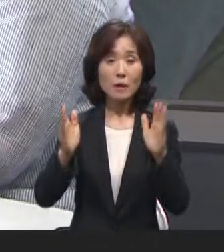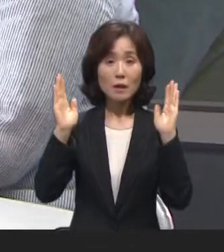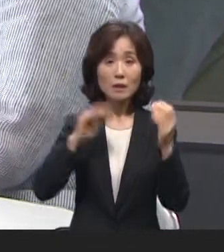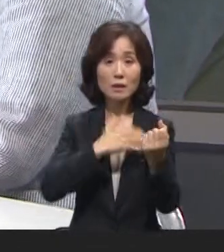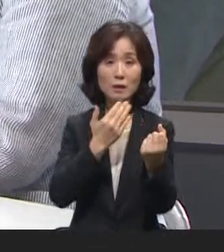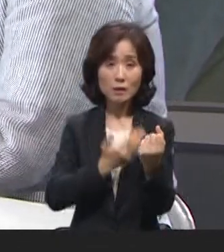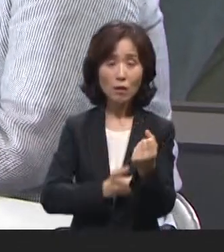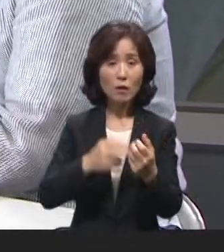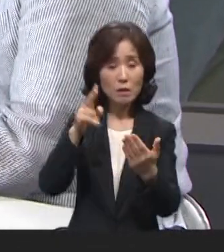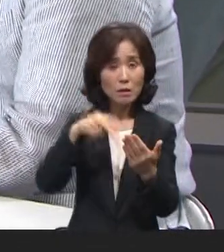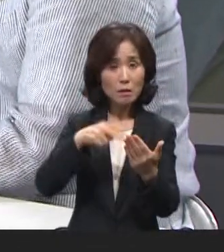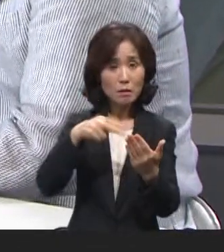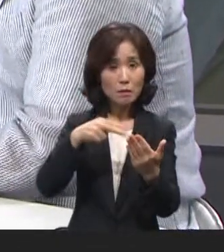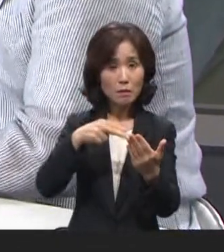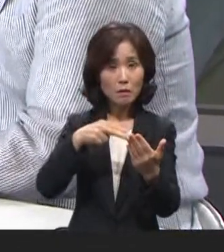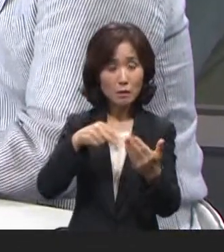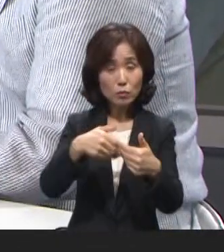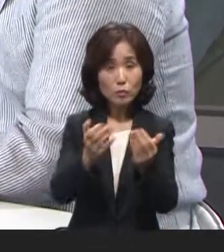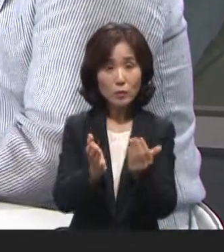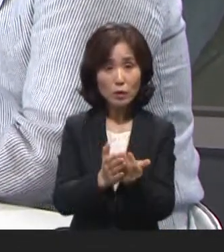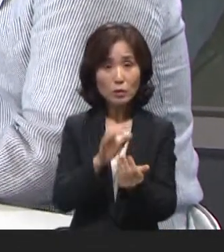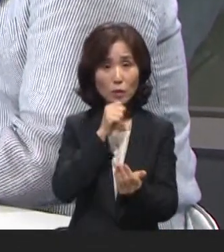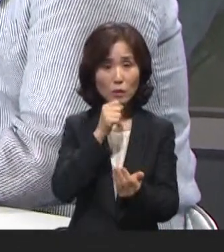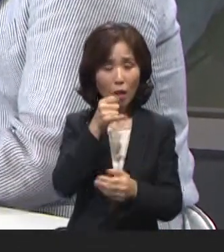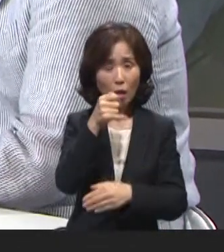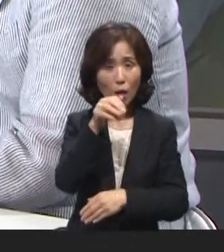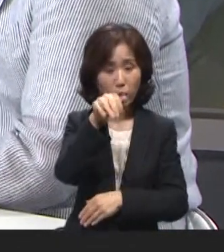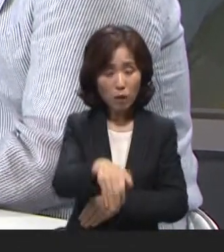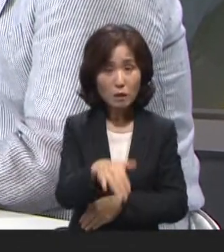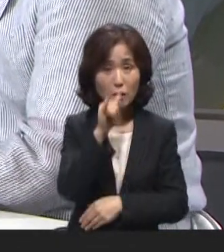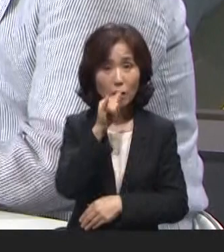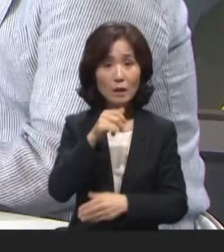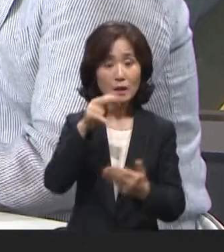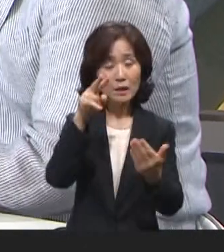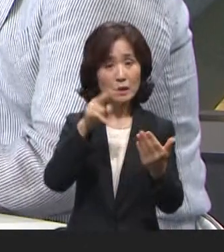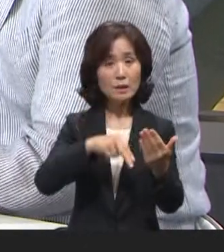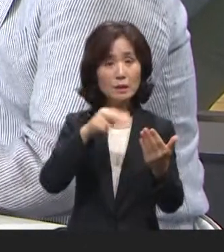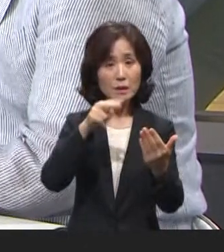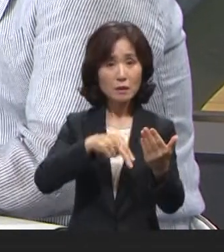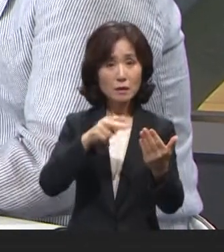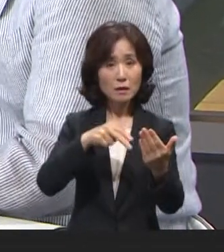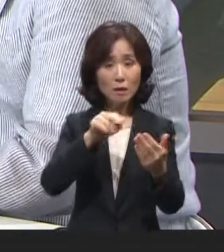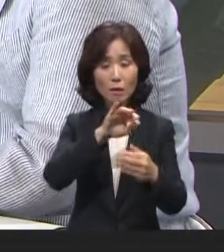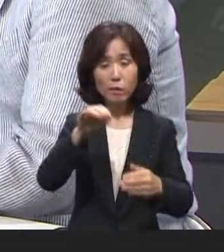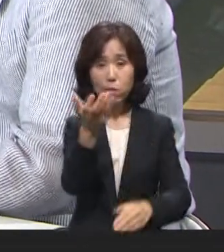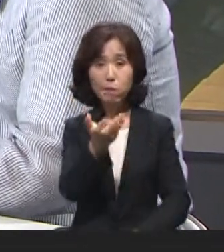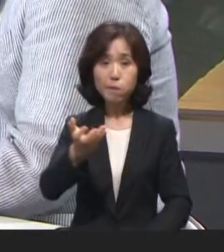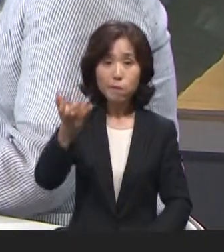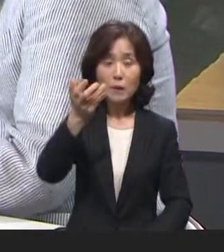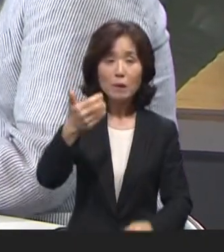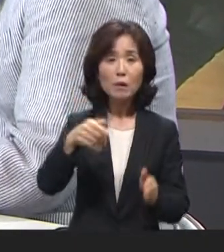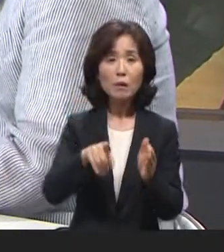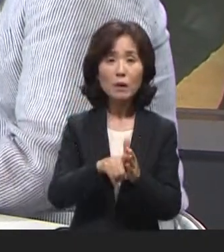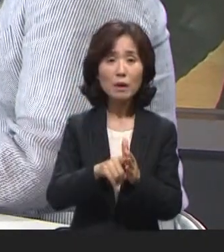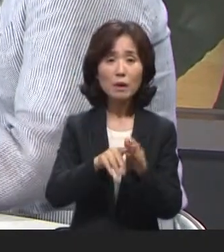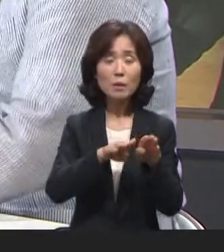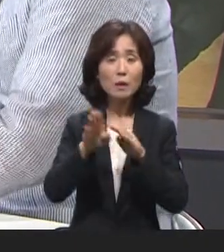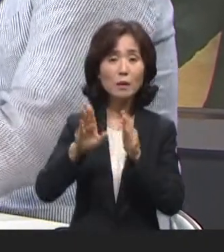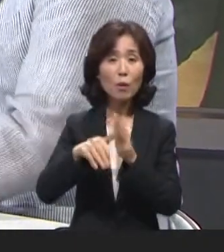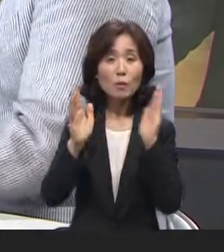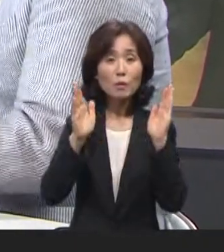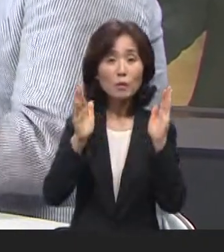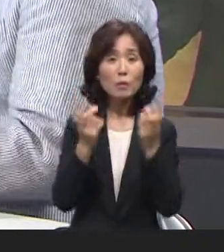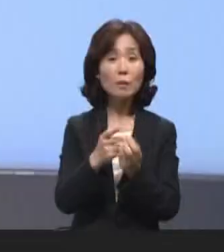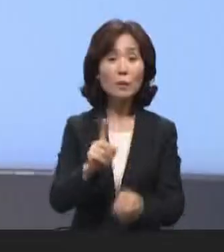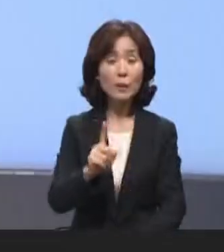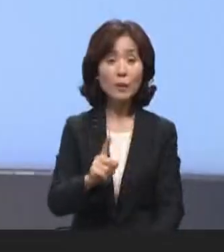점수가 유독 눈에 띄게 떨어지고 있다고 합니다 4 이 읽기 부분 향상을 위해서 좀 무리가 방학 될 수 있는 거 뭐가 있을까요